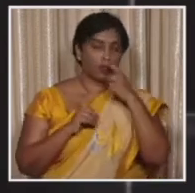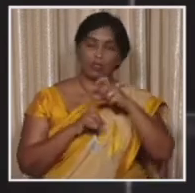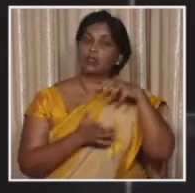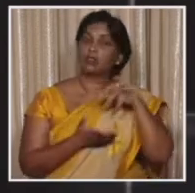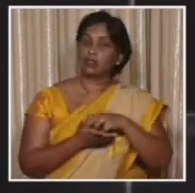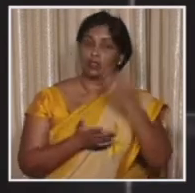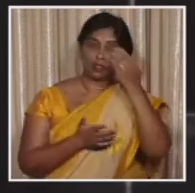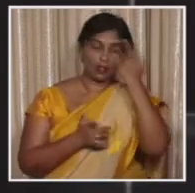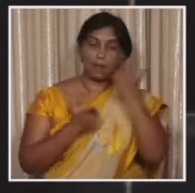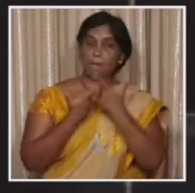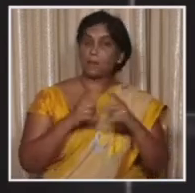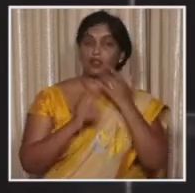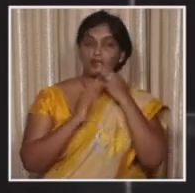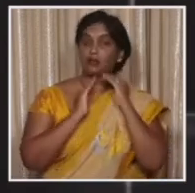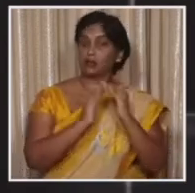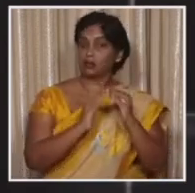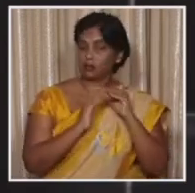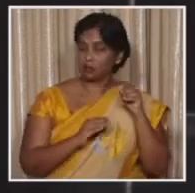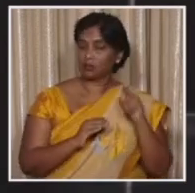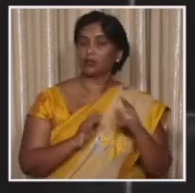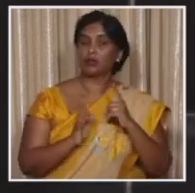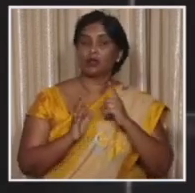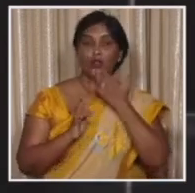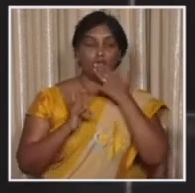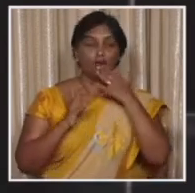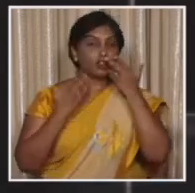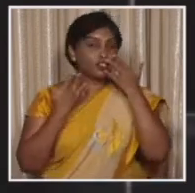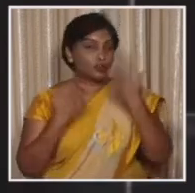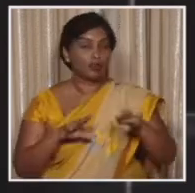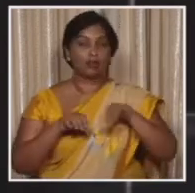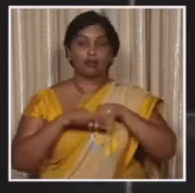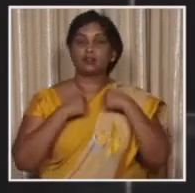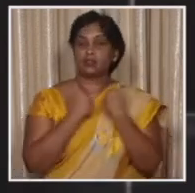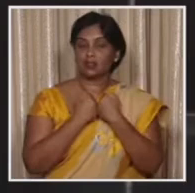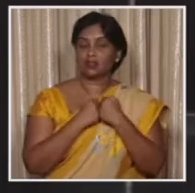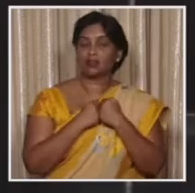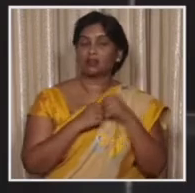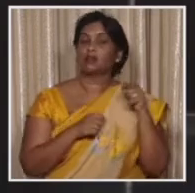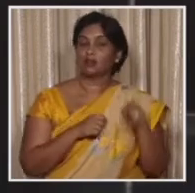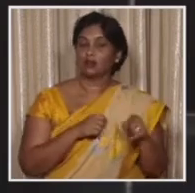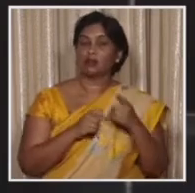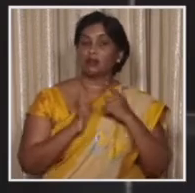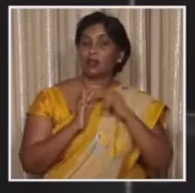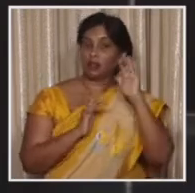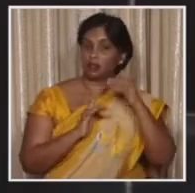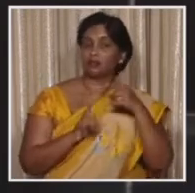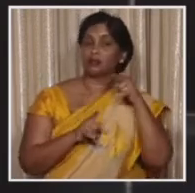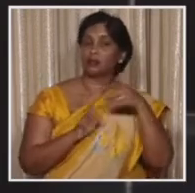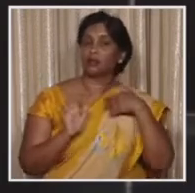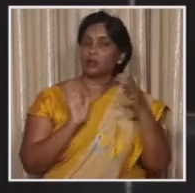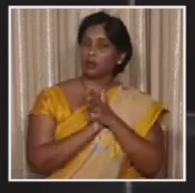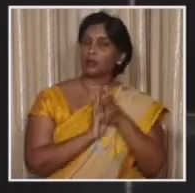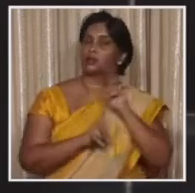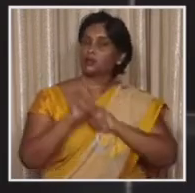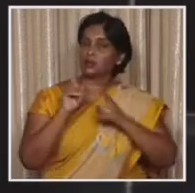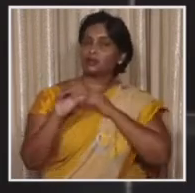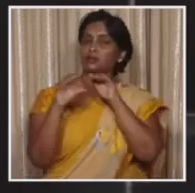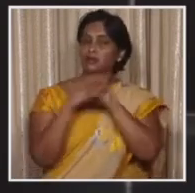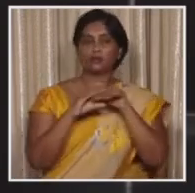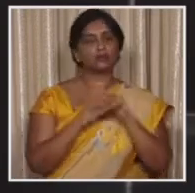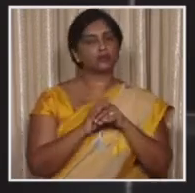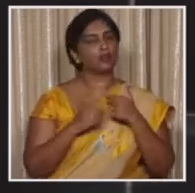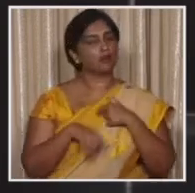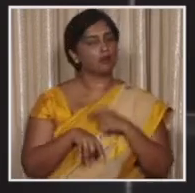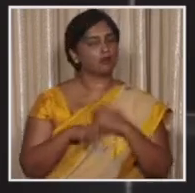දිස්ත්‍රික්කයේ ද්‍රවිඩ මාධ්‍ය පාසල් කිහිපයකම ආදිශිෂ්‍ය සංවිධාන සහ පාසල් සංවර්ධන සමිතිවල ආරාධනෙන් ඕන්නා සාකච්ඡාවන්ට සහභාගී වන්න